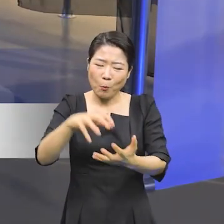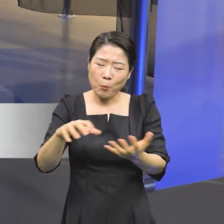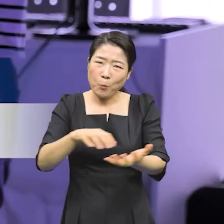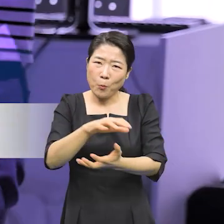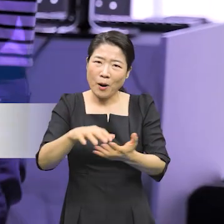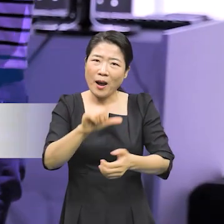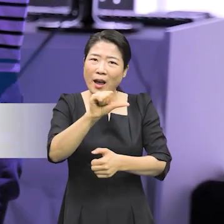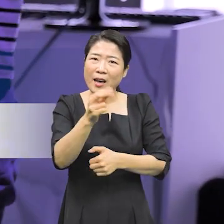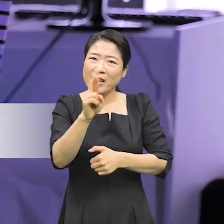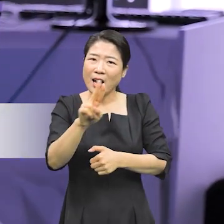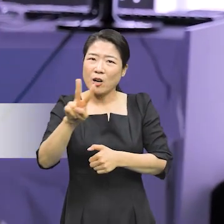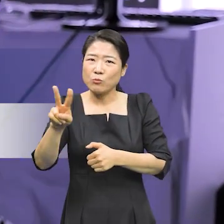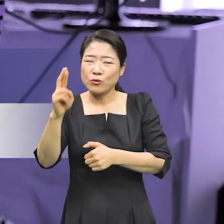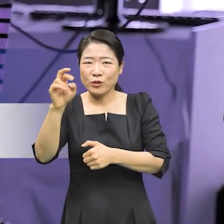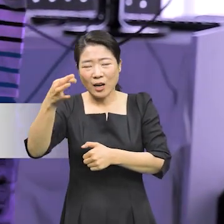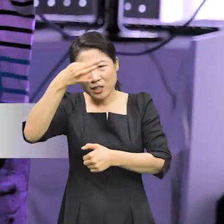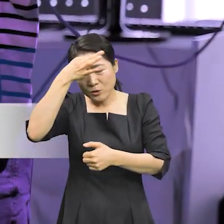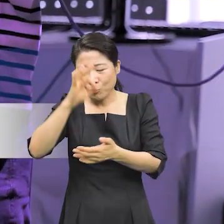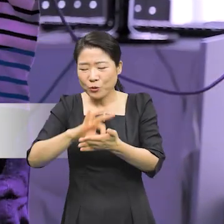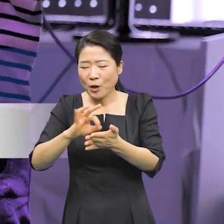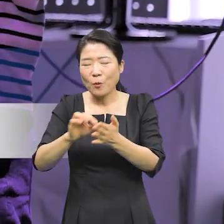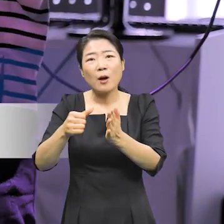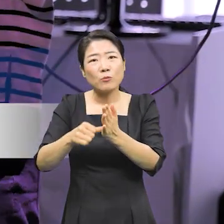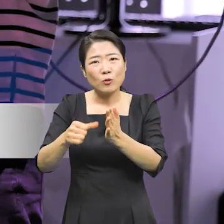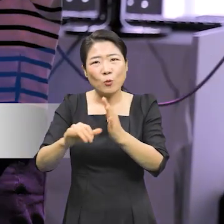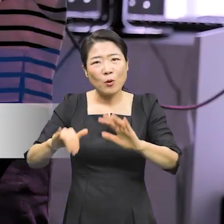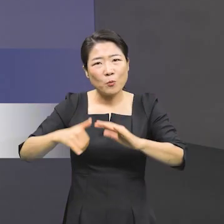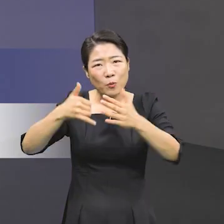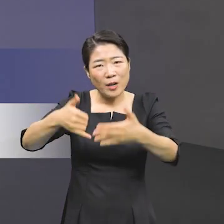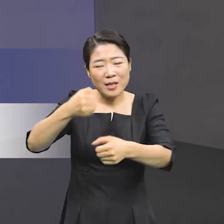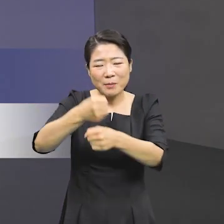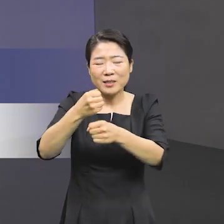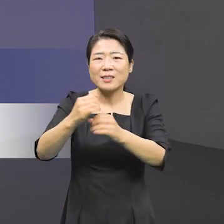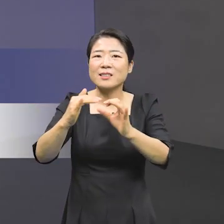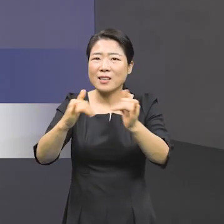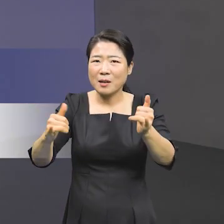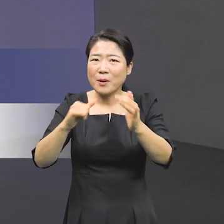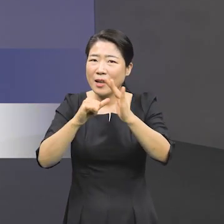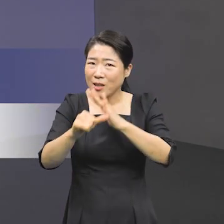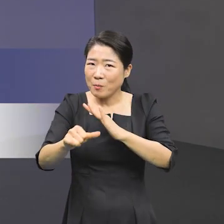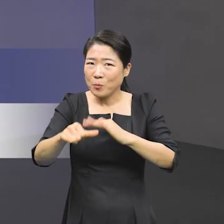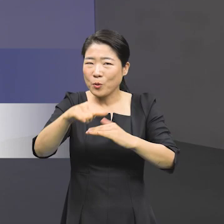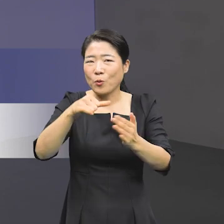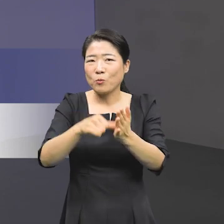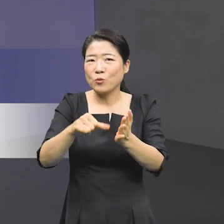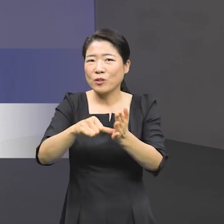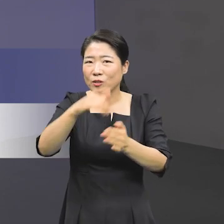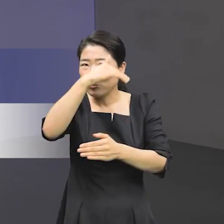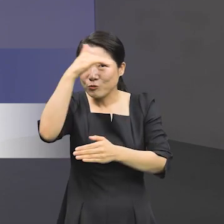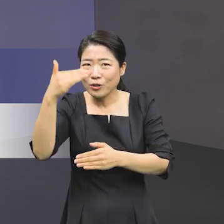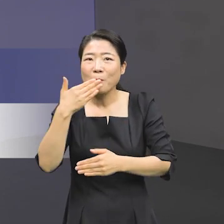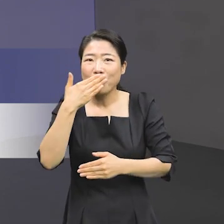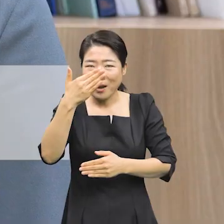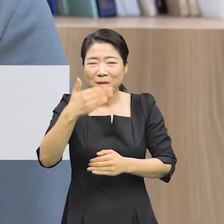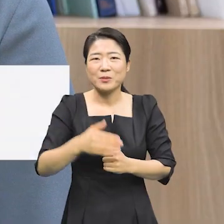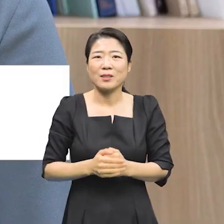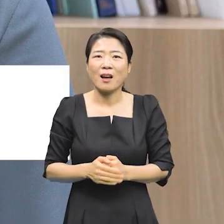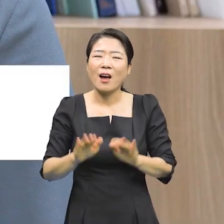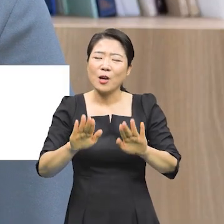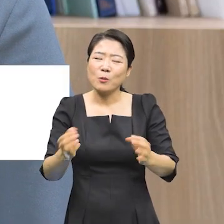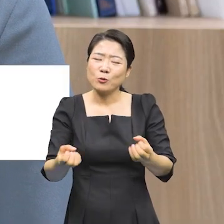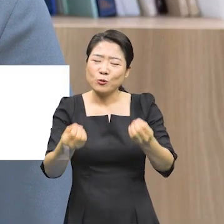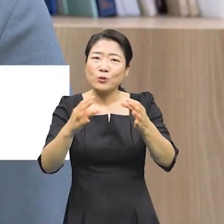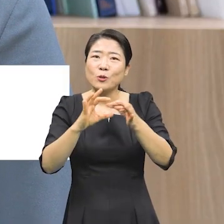증강현실, 메타버스 등의 기술을 활용한 작품과 국제적인 미디어아트 작가들의 대표작을 감상할 수 있습니다.